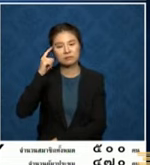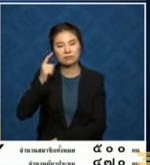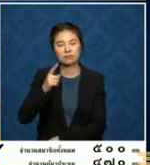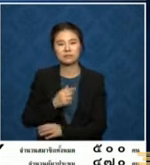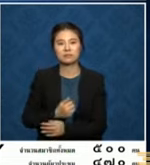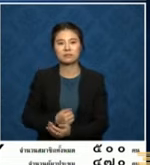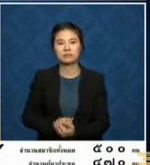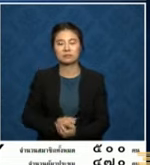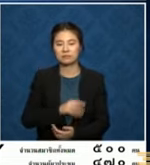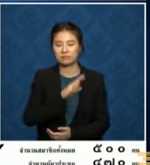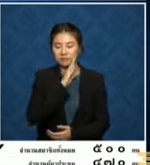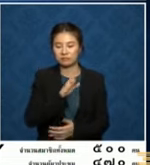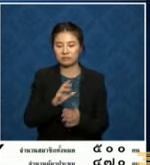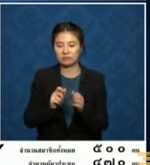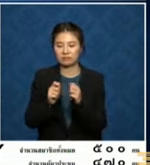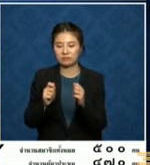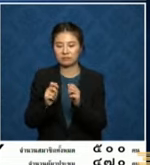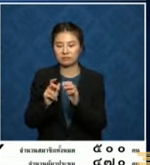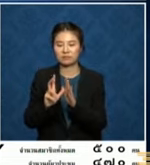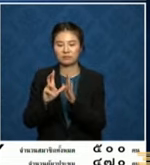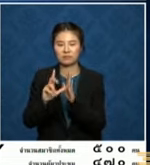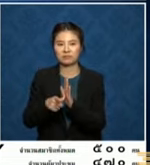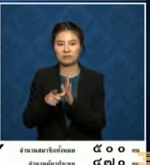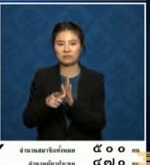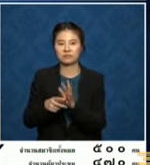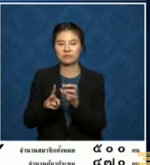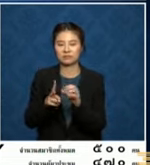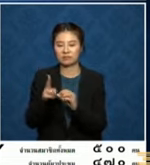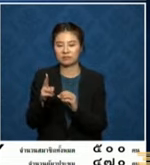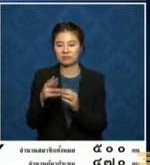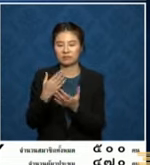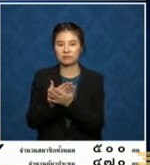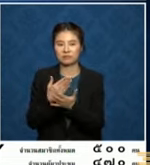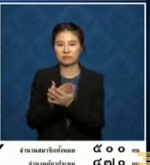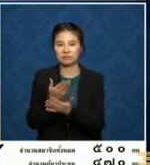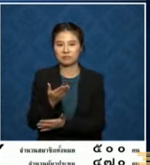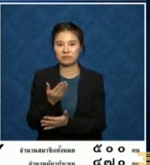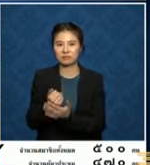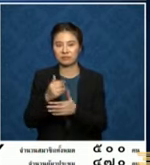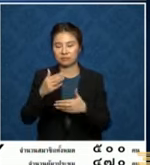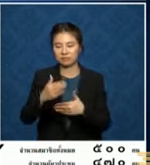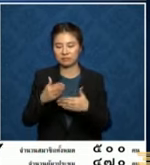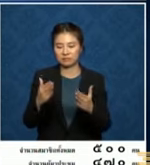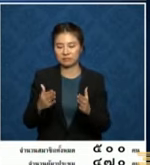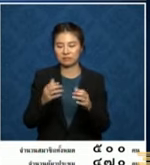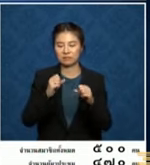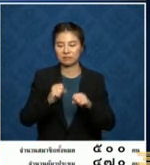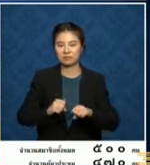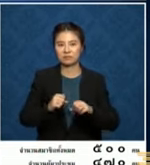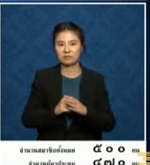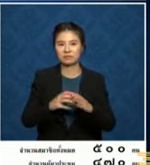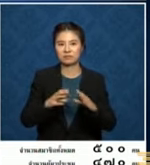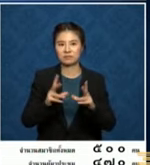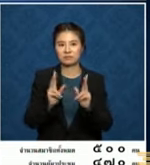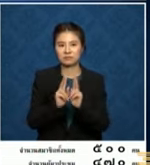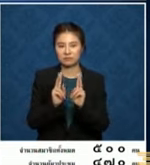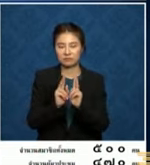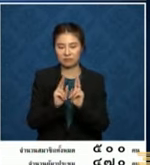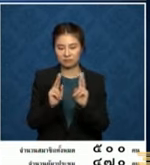ะอนุตัดเนี่ยตัดไปเท่าไหร่จะต้องเข้ามาขอมติในห้องใหญ่ห้องใหญ่ของกรรมาธิการงบประม